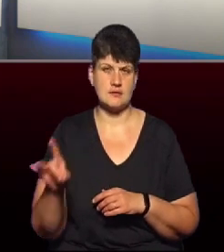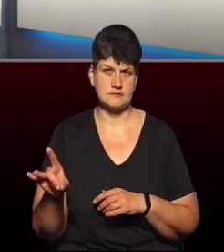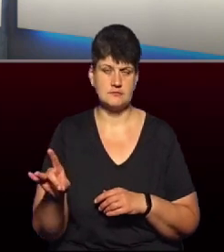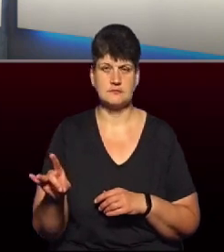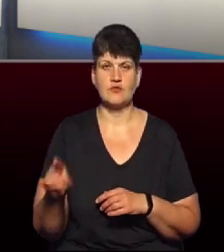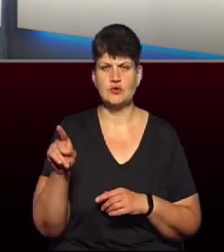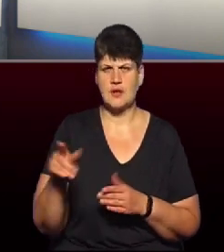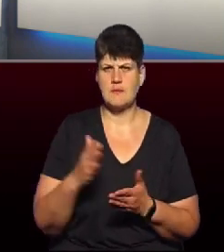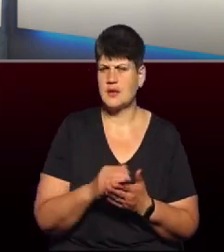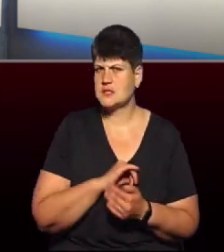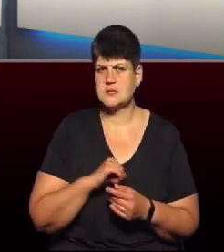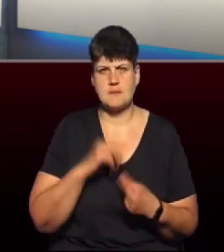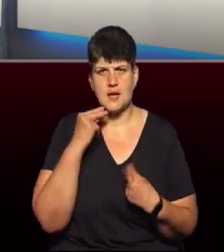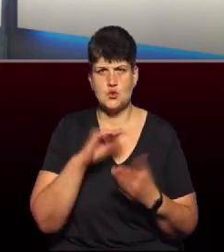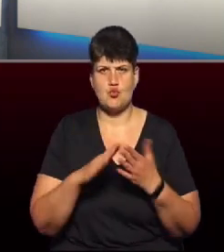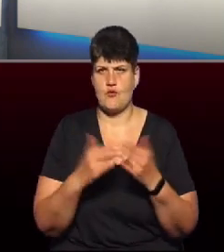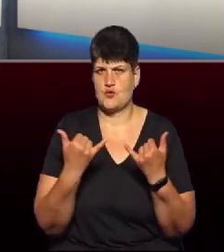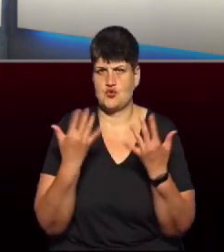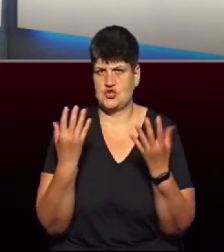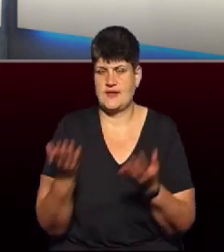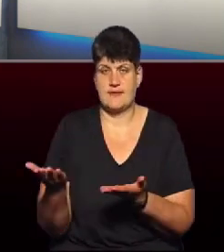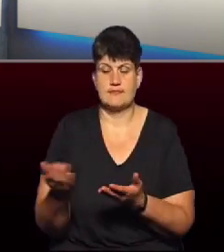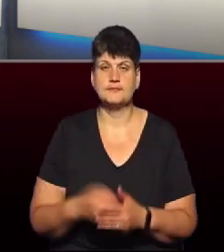найкращі умови на сьогоднішній день.